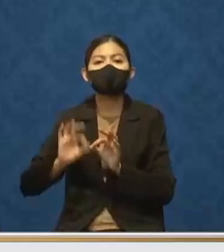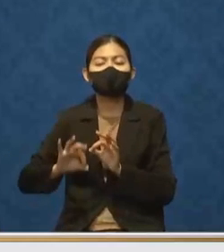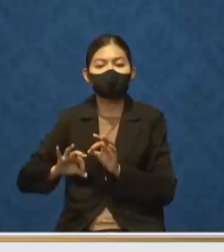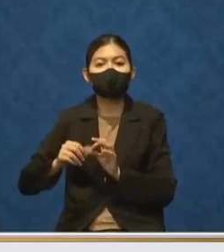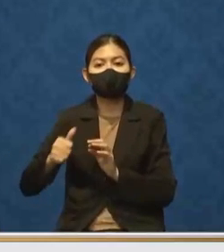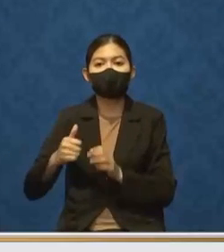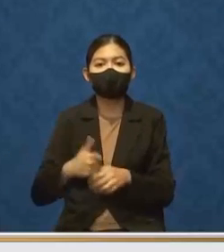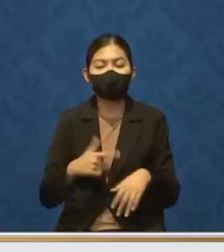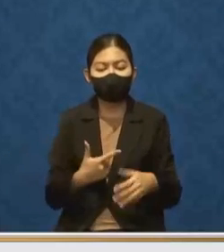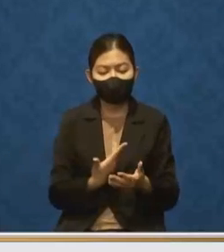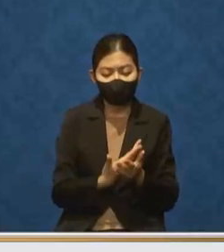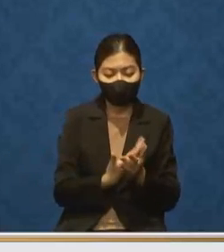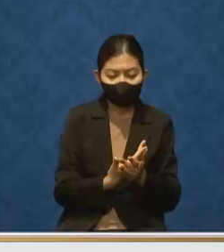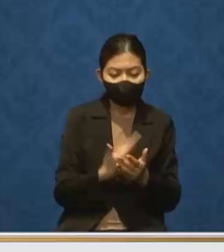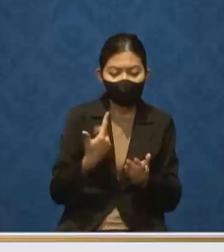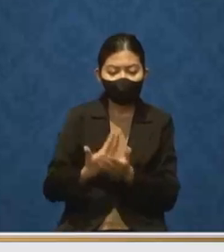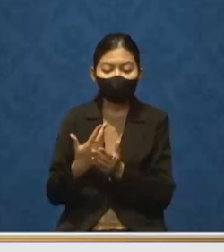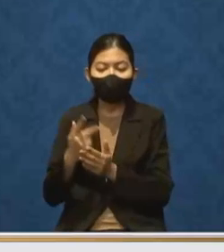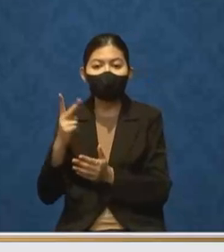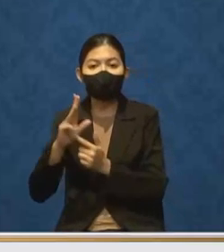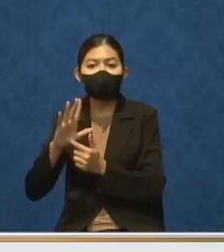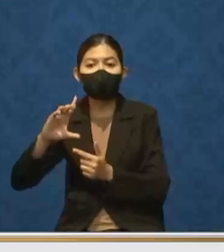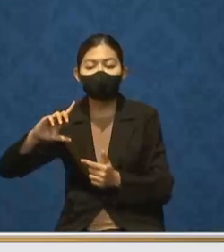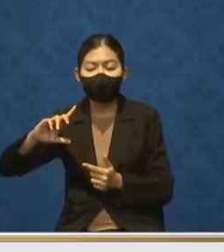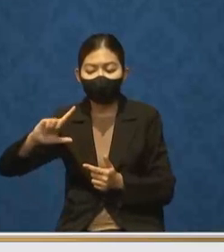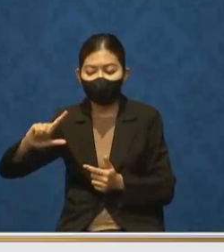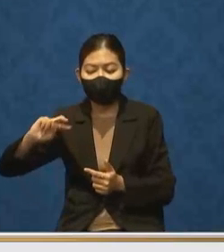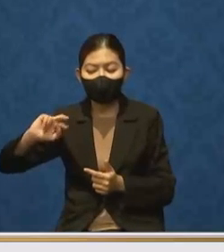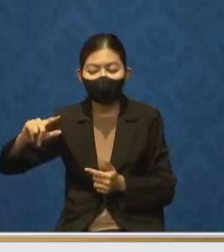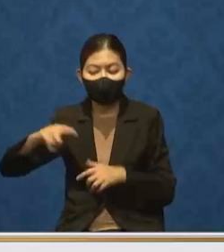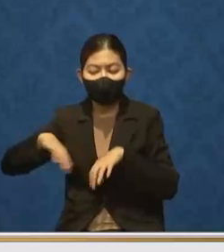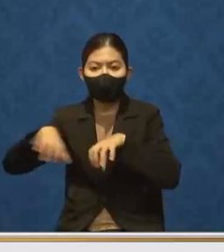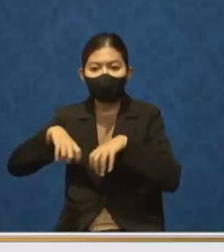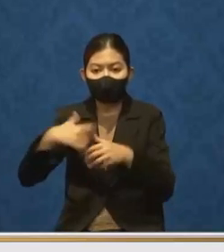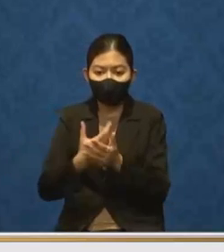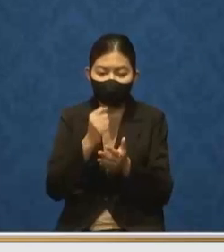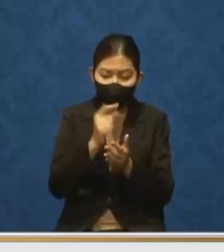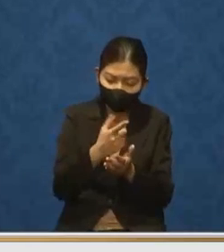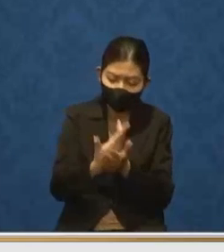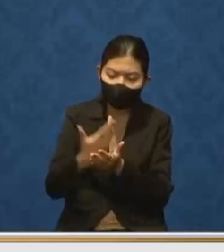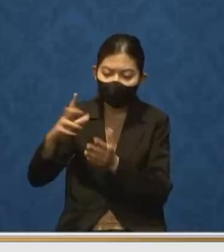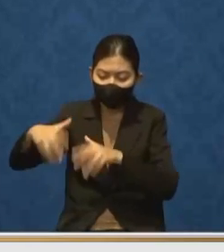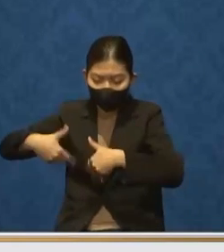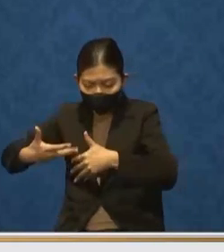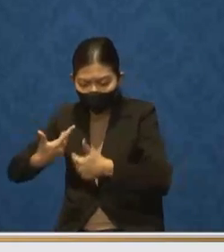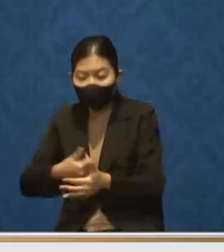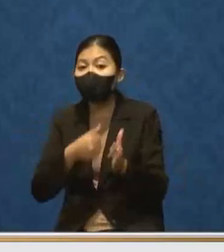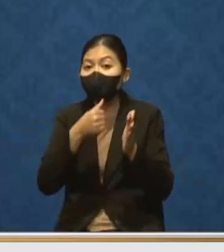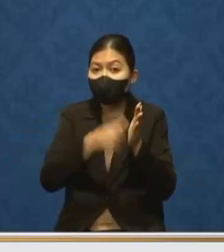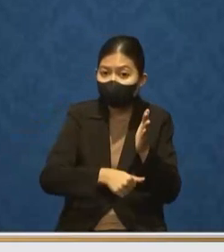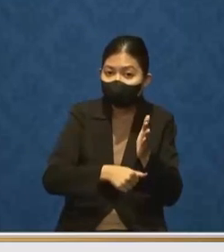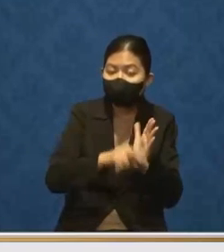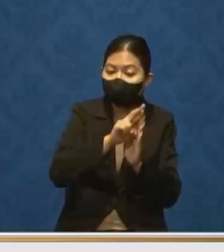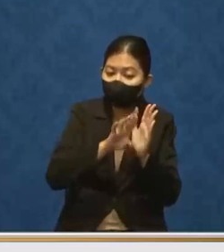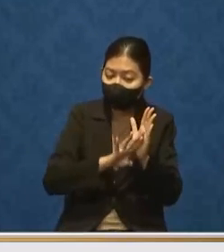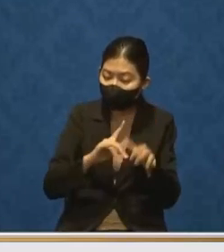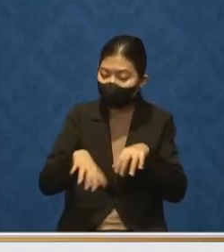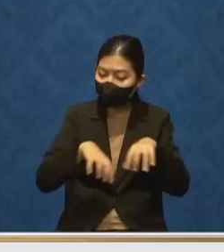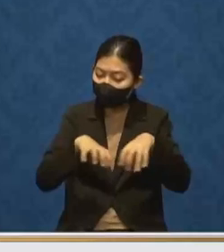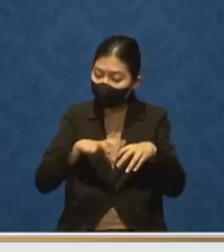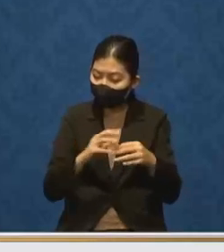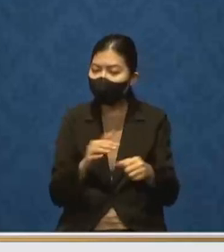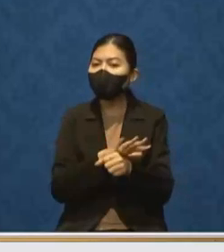การเงินการคลังโดยเพิ่มประสิทธิภาพการจัดเก็บรายได้ขยายฐานภาษีและการปรับปรุงระบบภาษีที่เหมาะสมกับสถานการณ์ทางเศรษฐกิจ